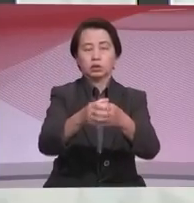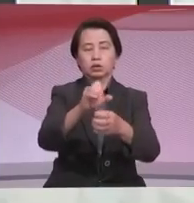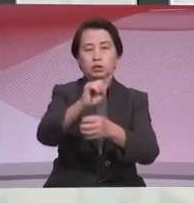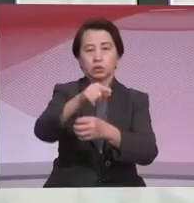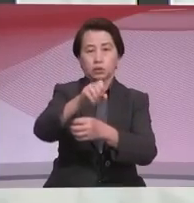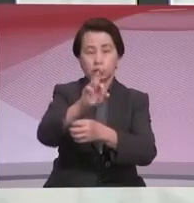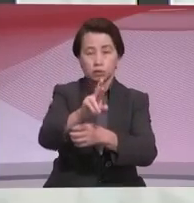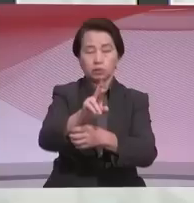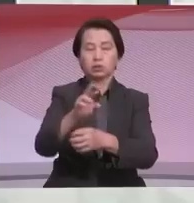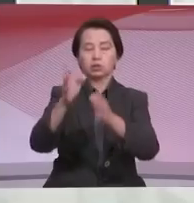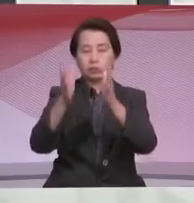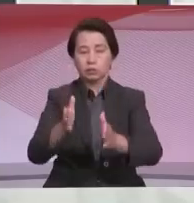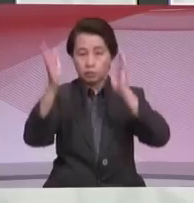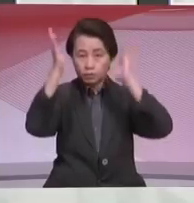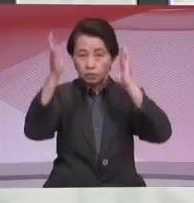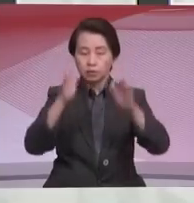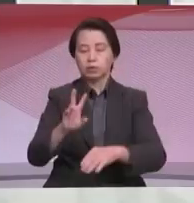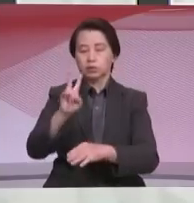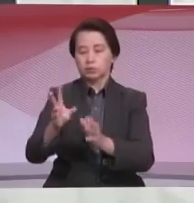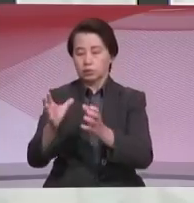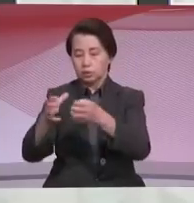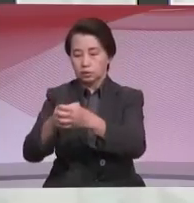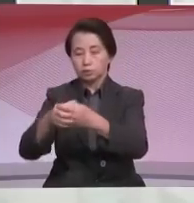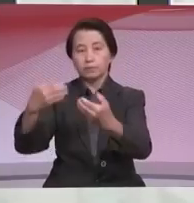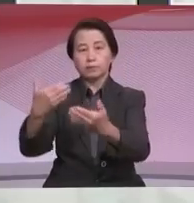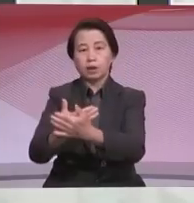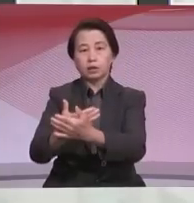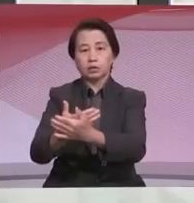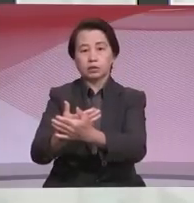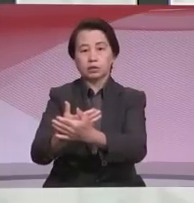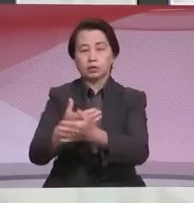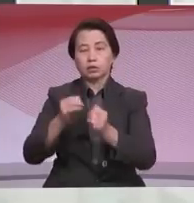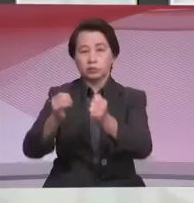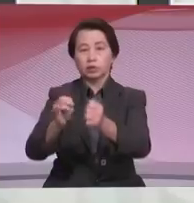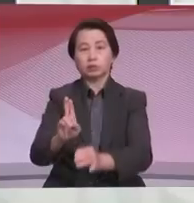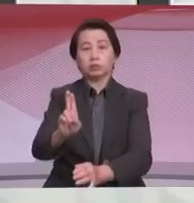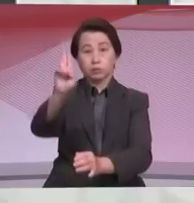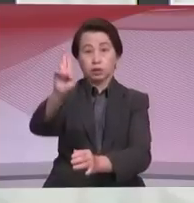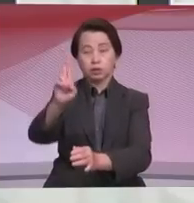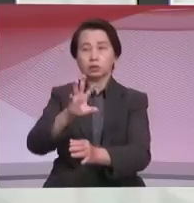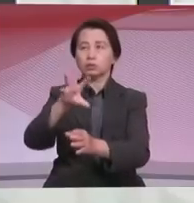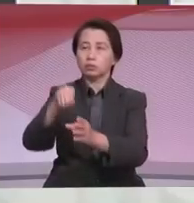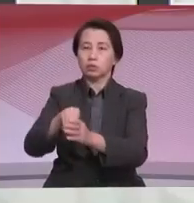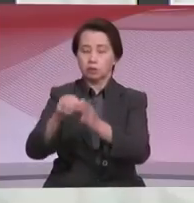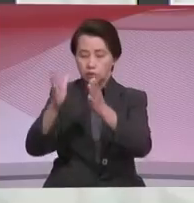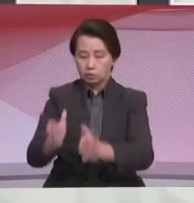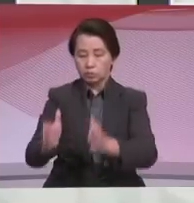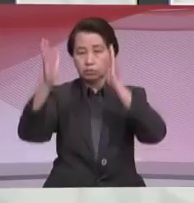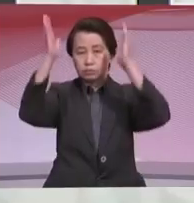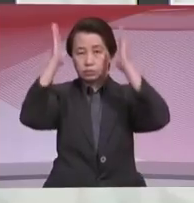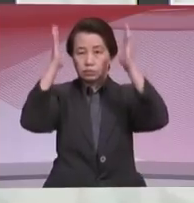melibatkan warga negara. 2 kes daripada kluster baru, iaitu kluster Jalan Utara yang melibatkan warga